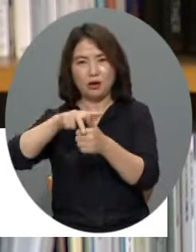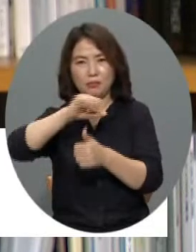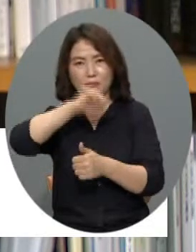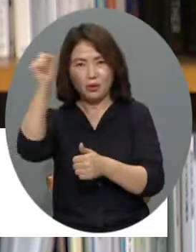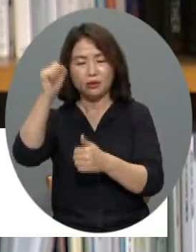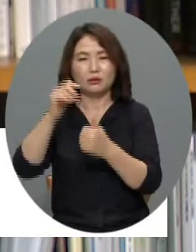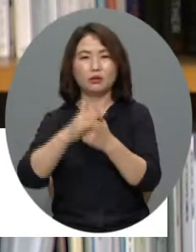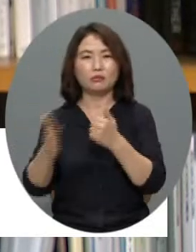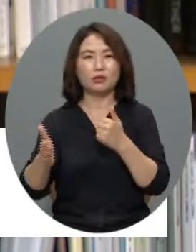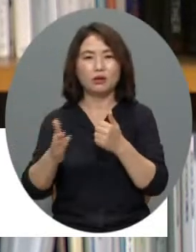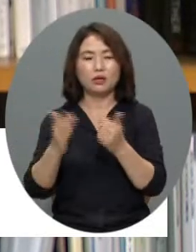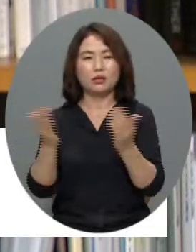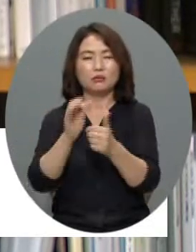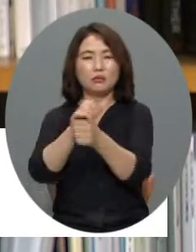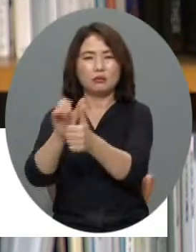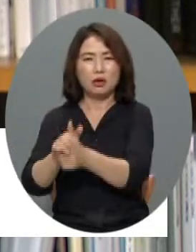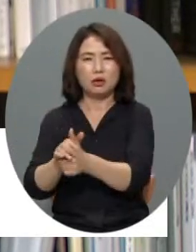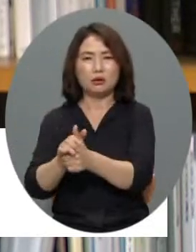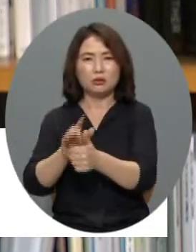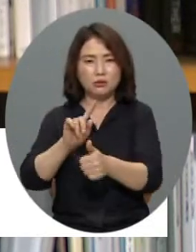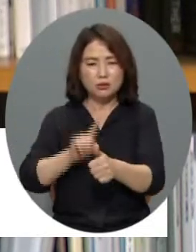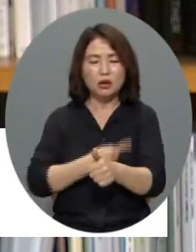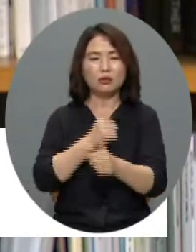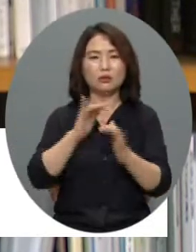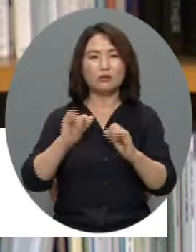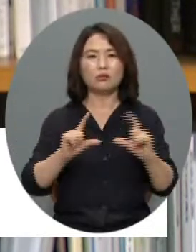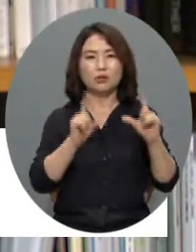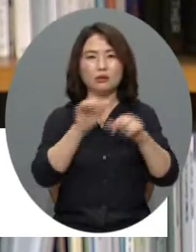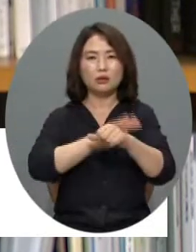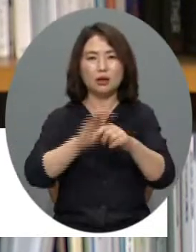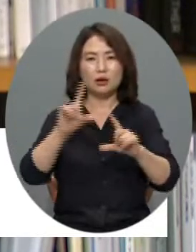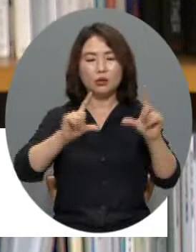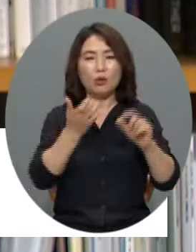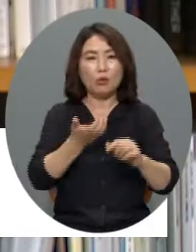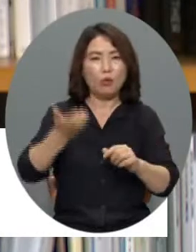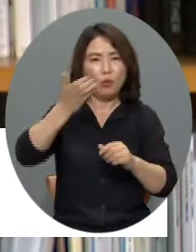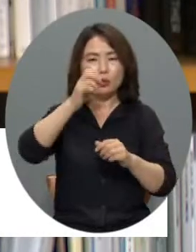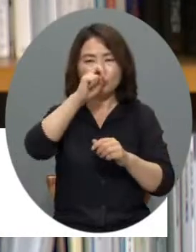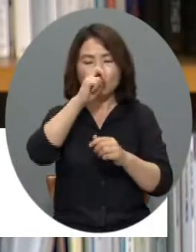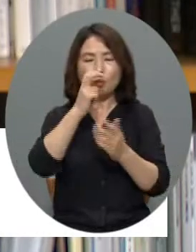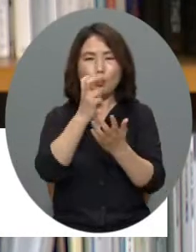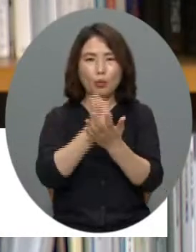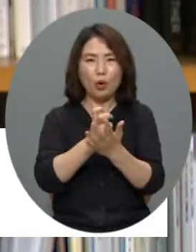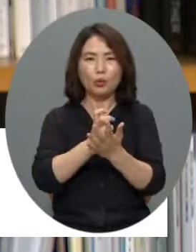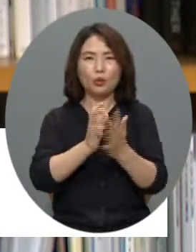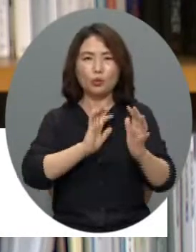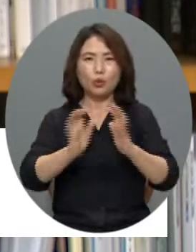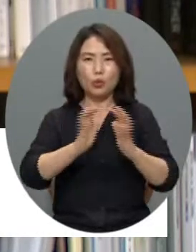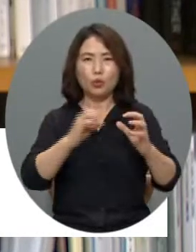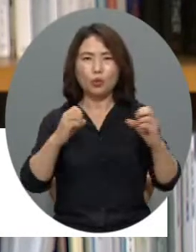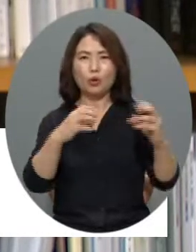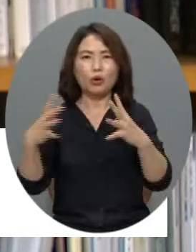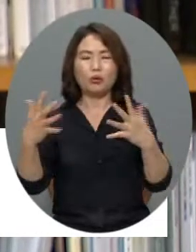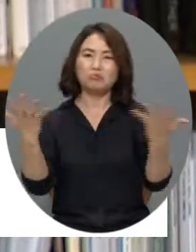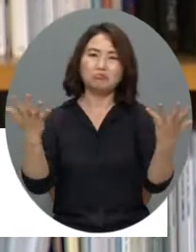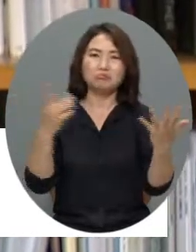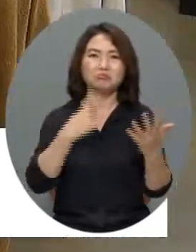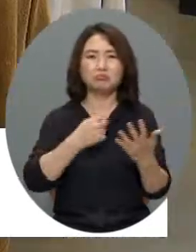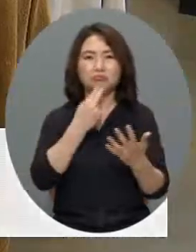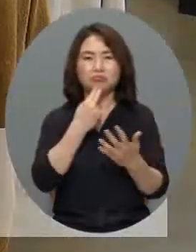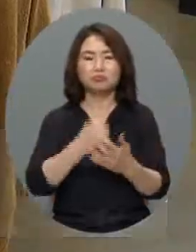상황에서 어 이제 굶 어 주민의 삶을 잘 반영할 수 있는 좋은 조례 를 위한 치열한 논쟁도 없었고요 왜